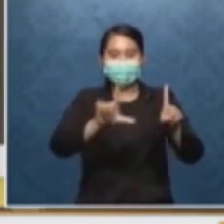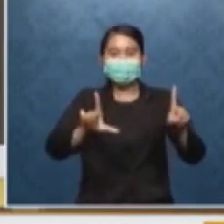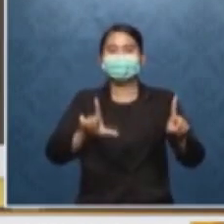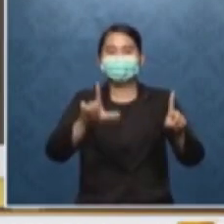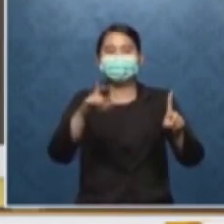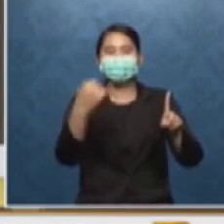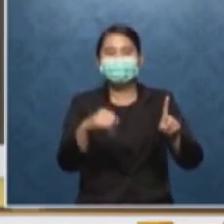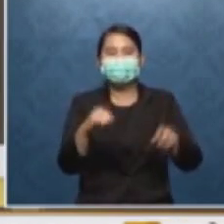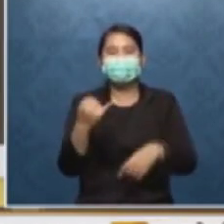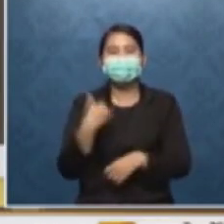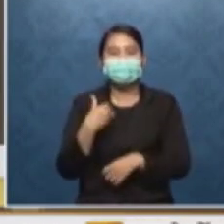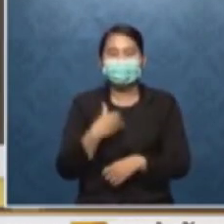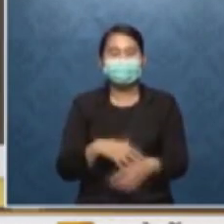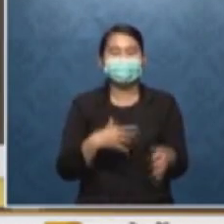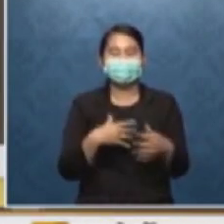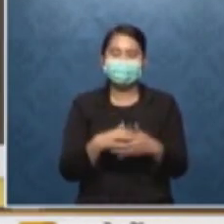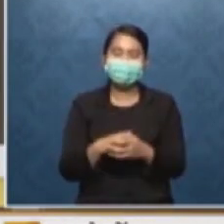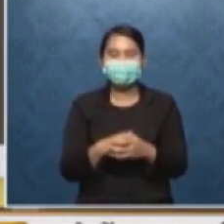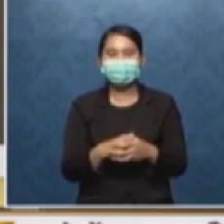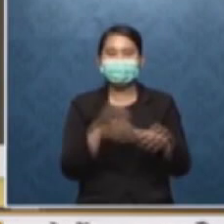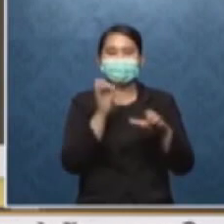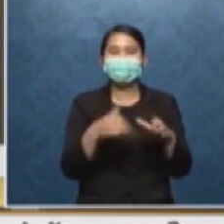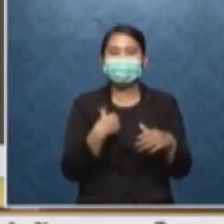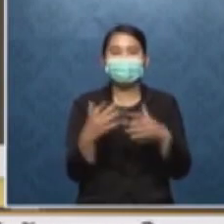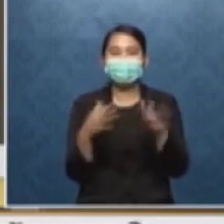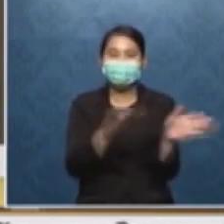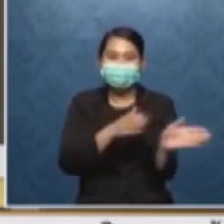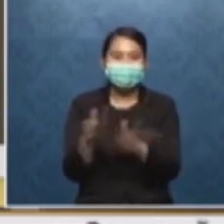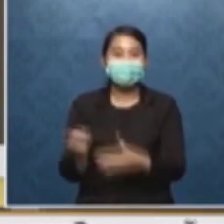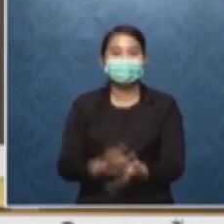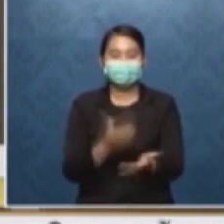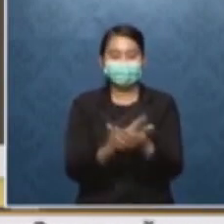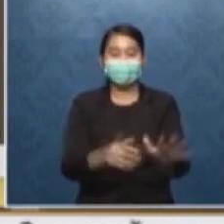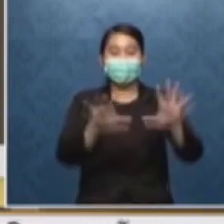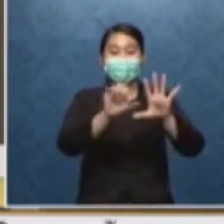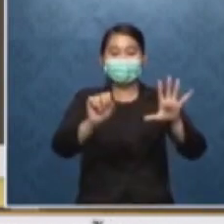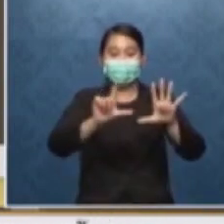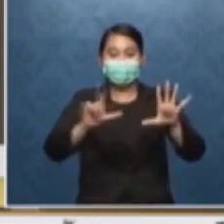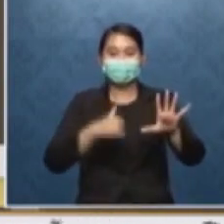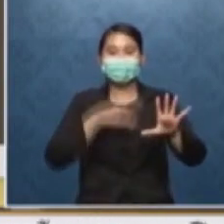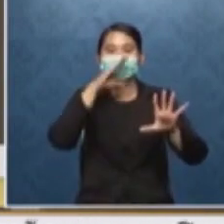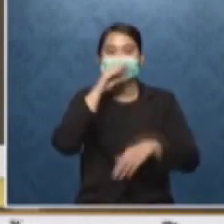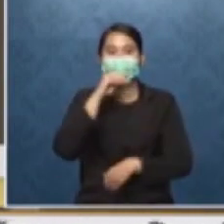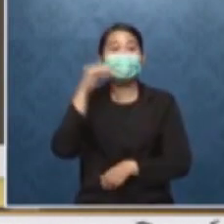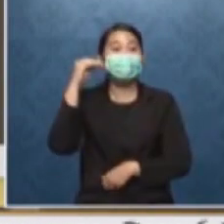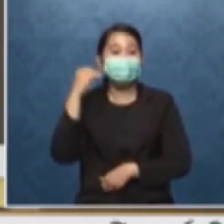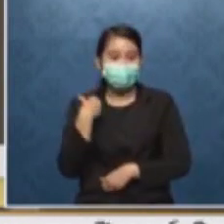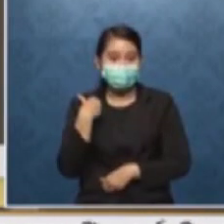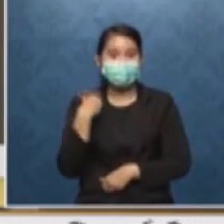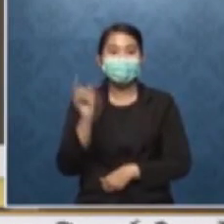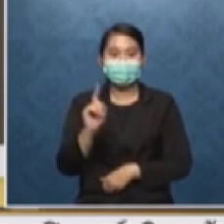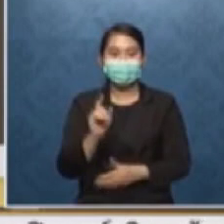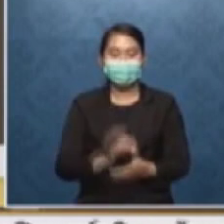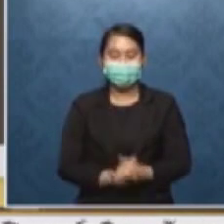ผิดพลาดบ้างอาจจะก้าวพลาดบ้างมาดู 5แสนล้านครับท่านตีหน้าเศร้าเล่าความเท็จลุกขึ้นมาพูดวันนี้บอกว่า